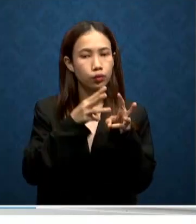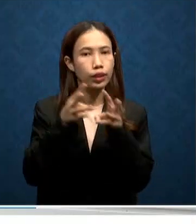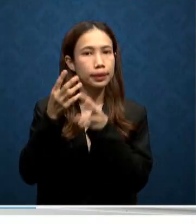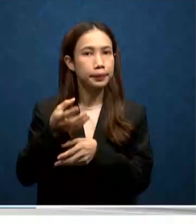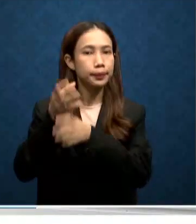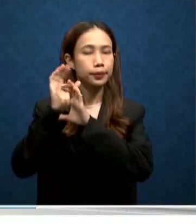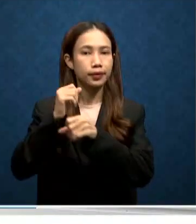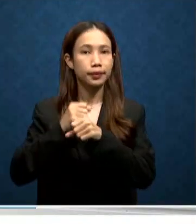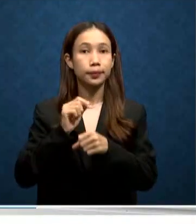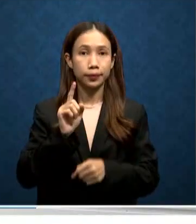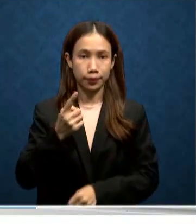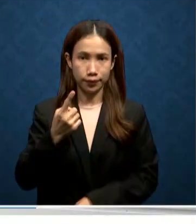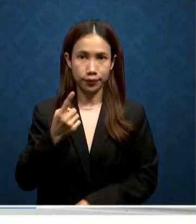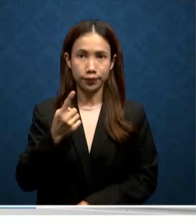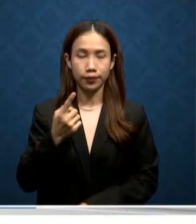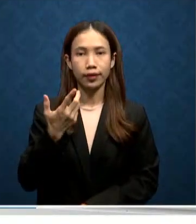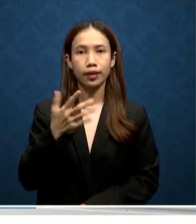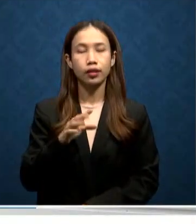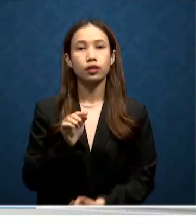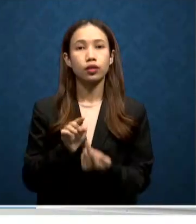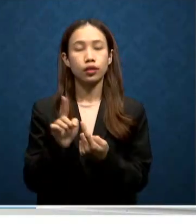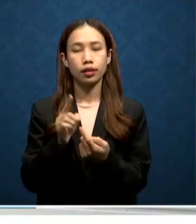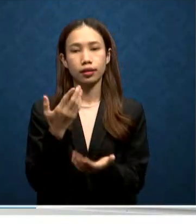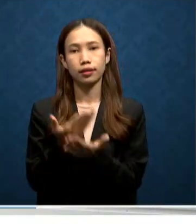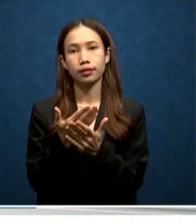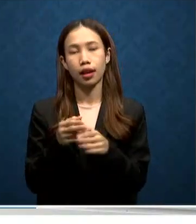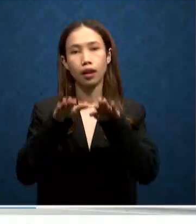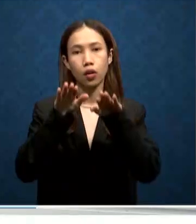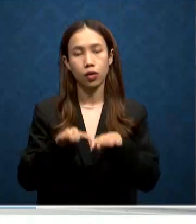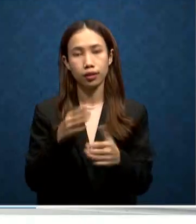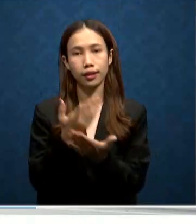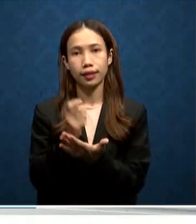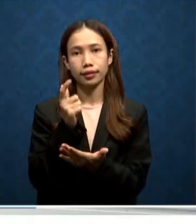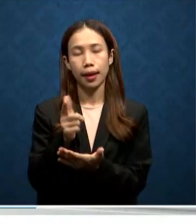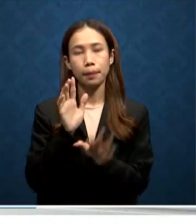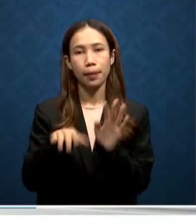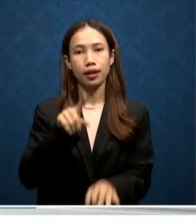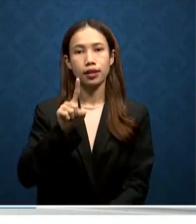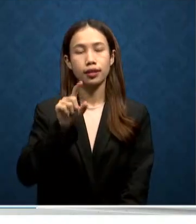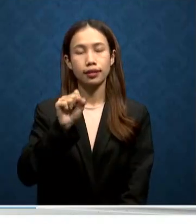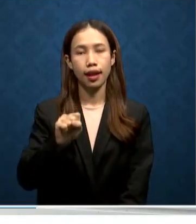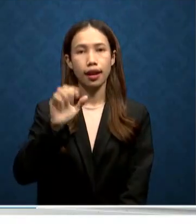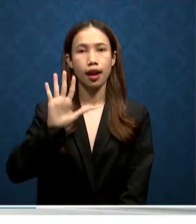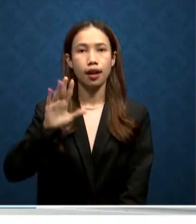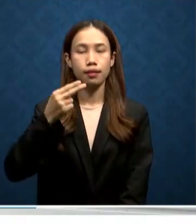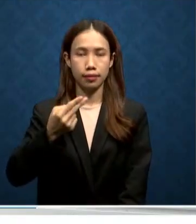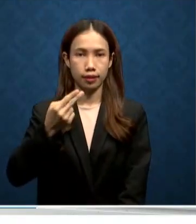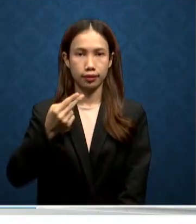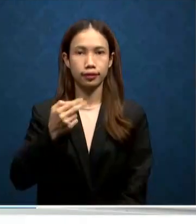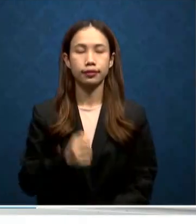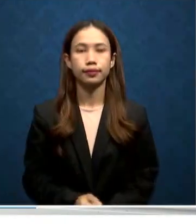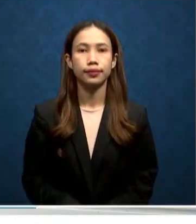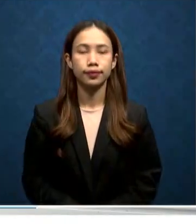ครับเอ่อก็ได้ปรับลดค่าใช้จ่ายลงมาเหลือ150,000บาทต่อหมวดนะ